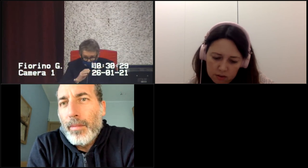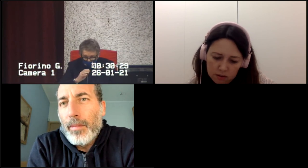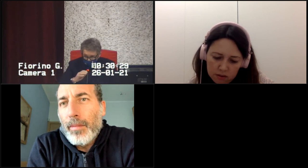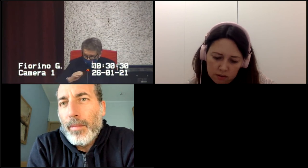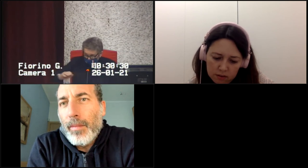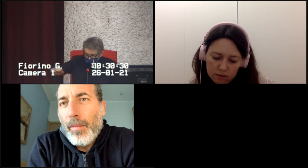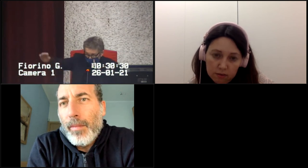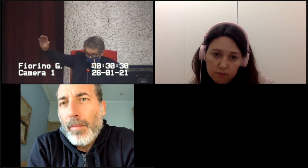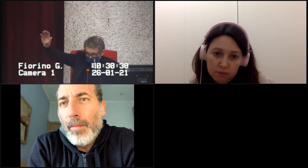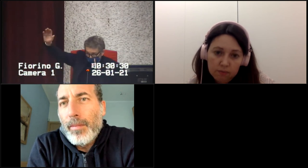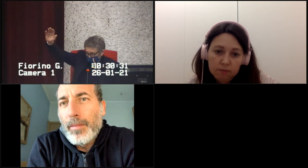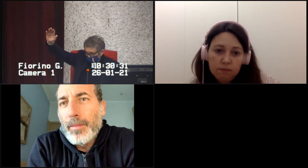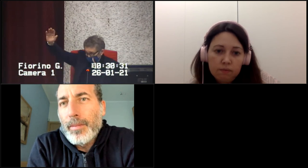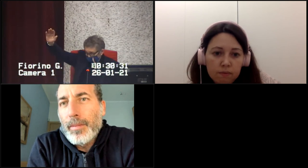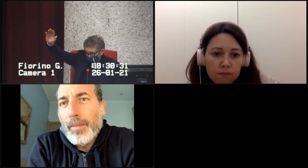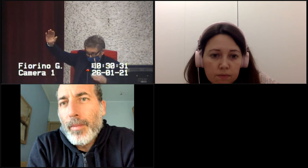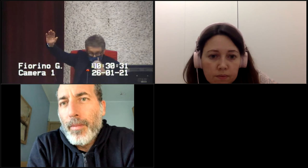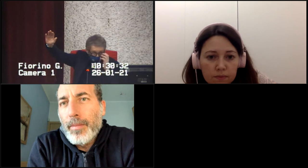Favorevoli?